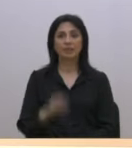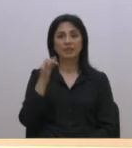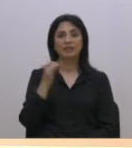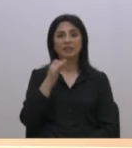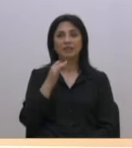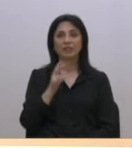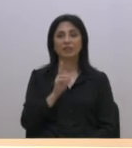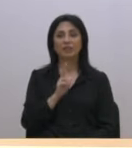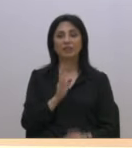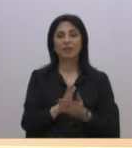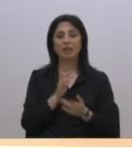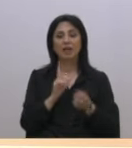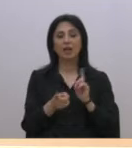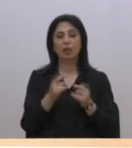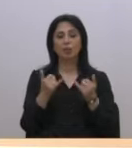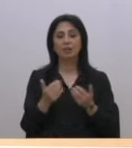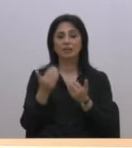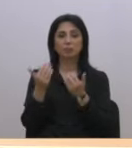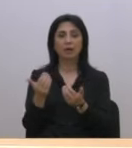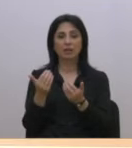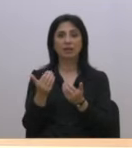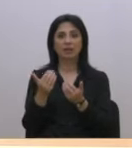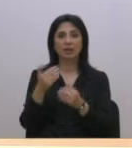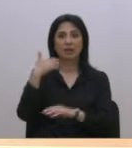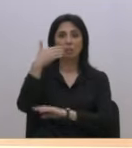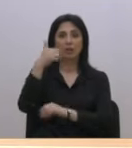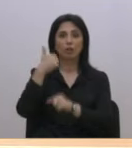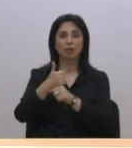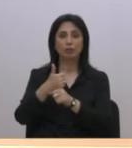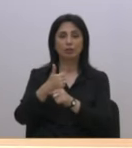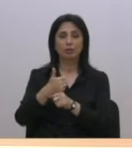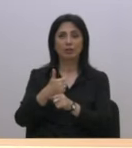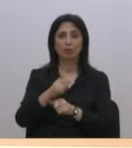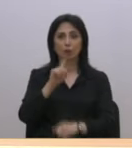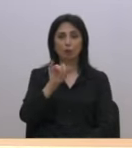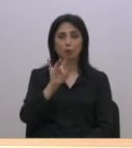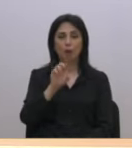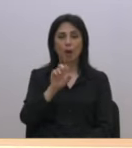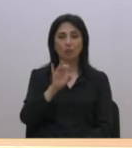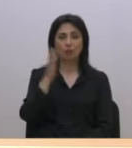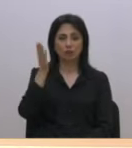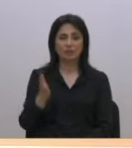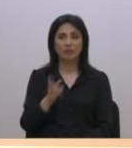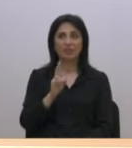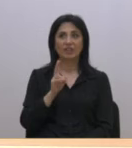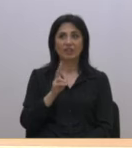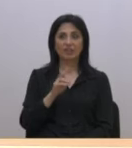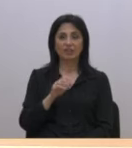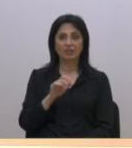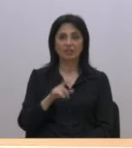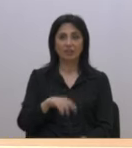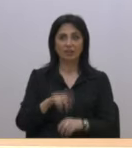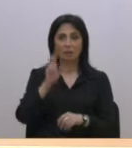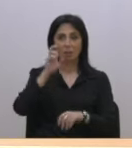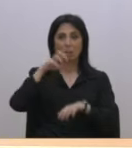საინტერესოა ის, თუ ვინ არის რეალურად დღეს მათი მედროშე. ზურაბიშვილი, რომლის მარგალიტებიც